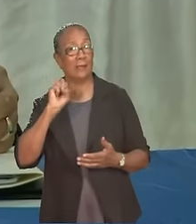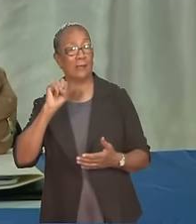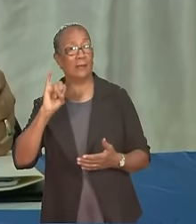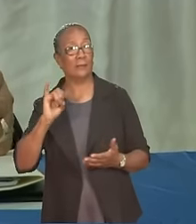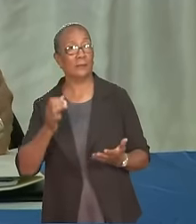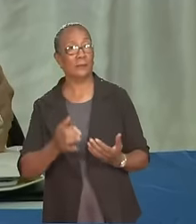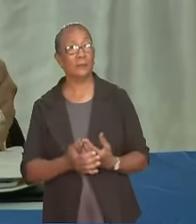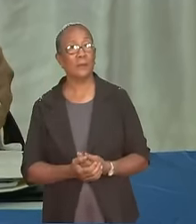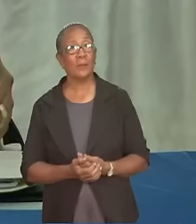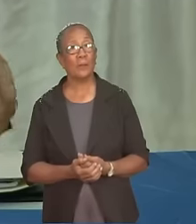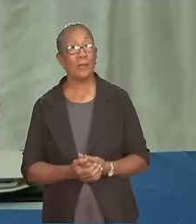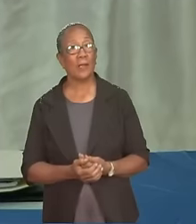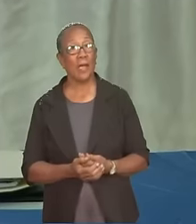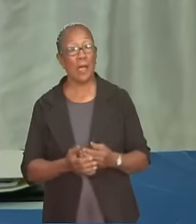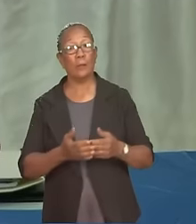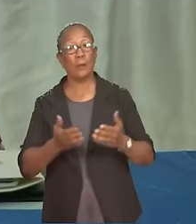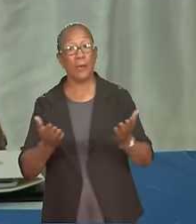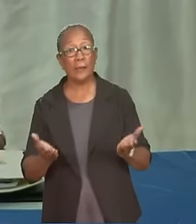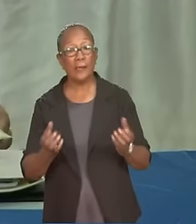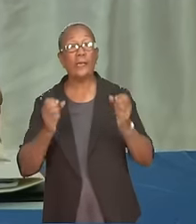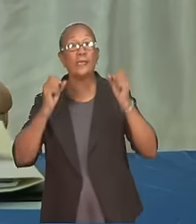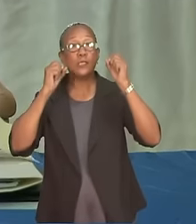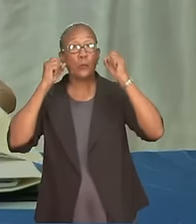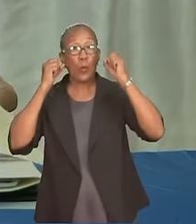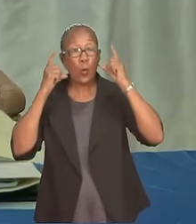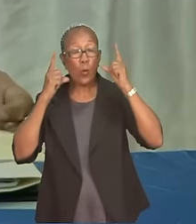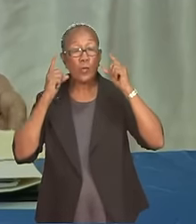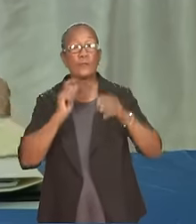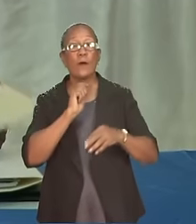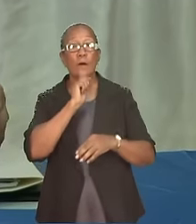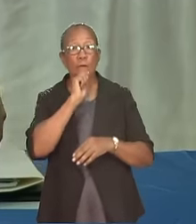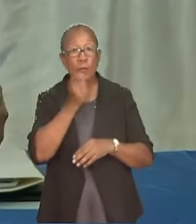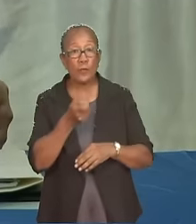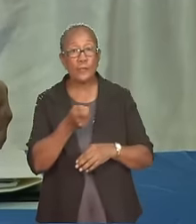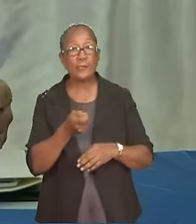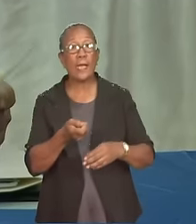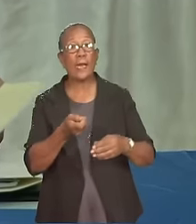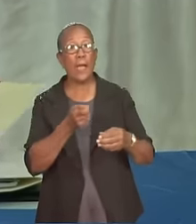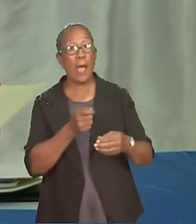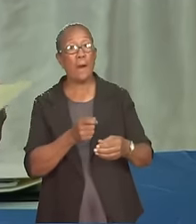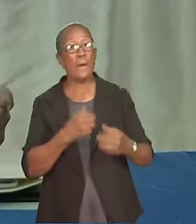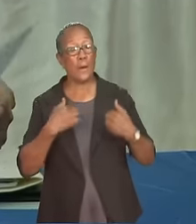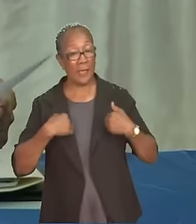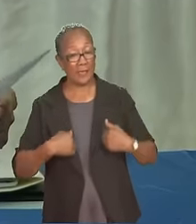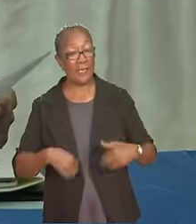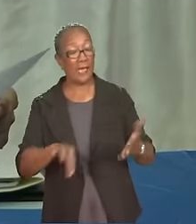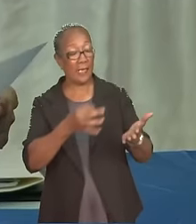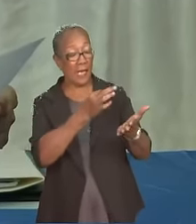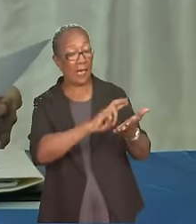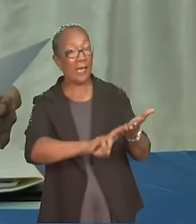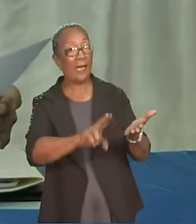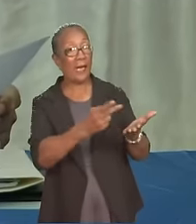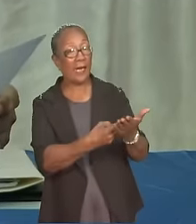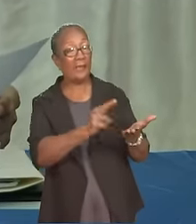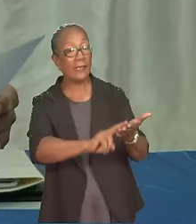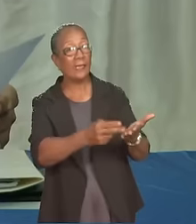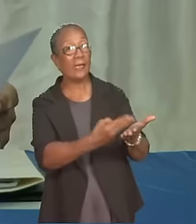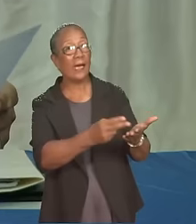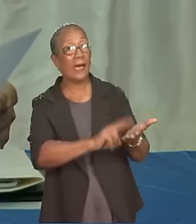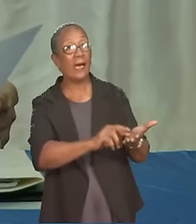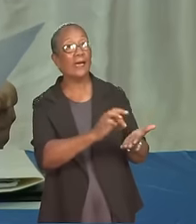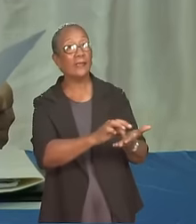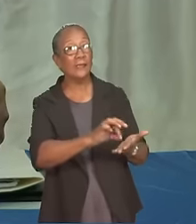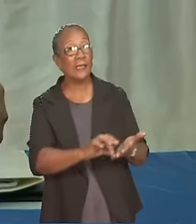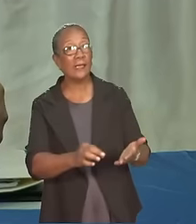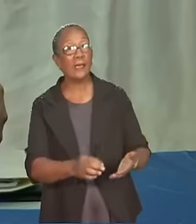is. En blijkt dat er bewust en op het raadsvoorstel waren er aantekeningen al gemaakt van ongelden op bezwaar. Die ik denk niet